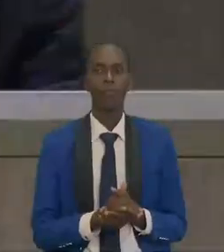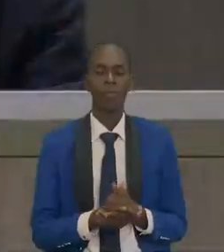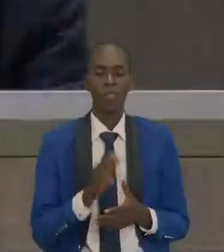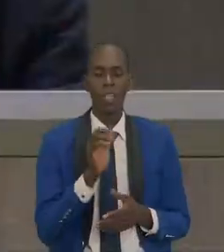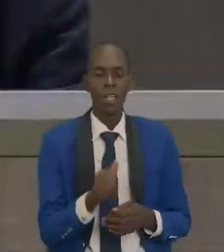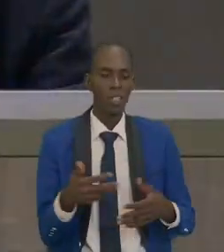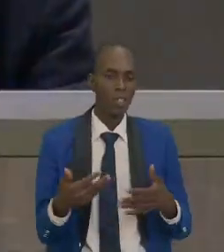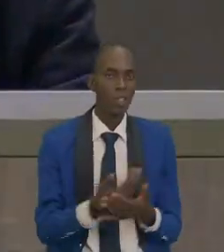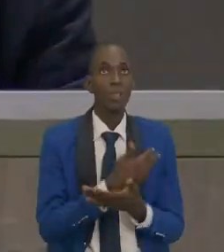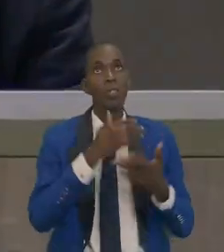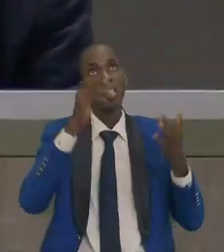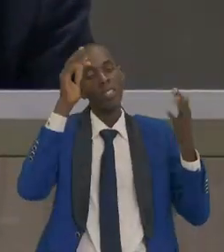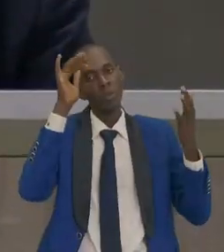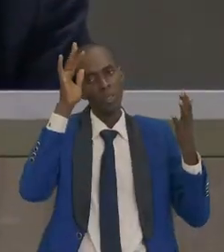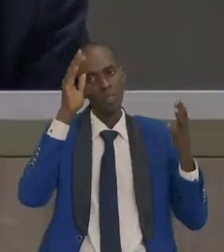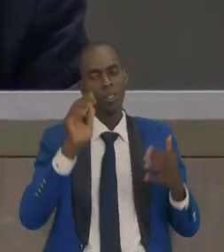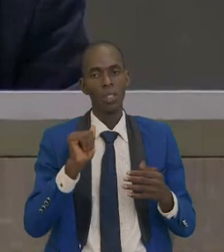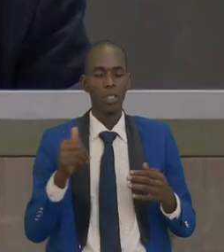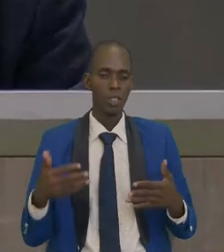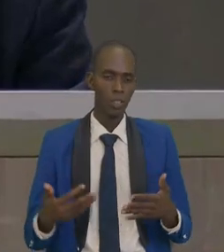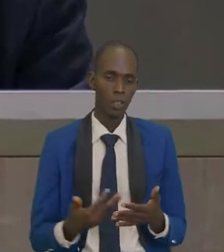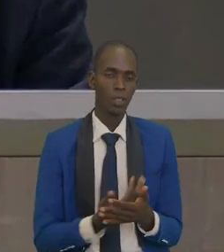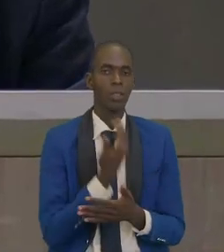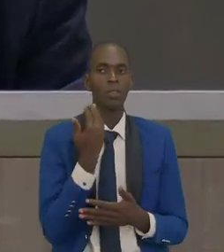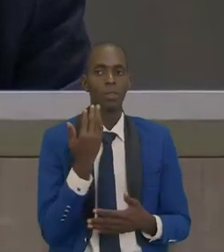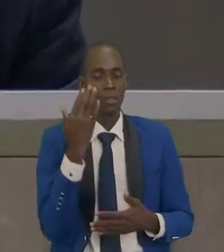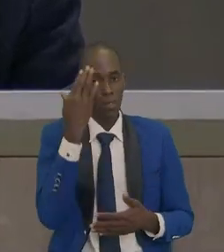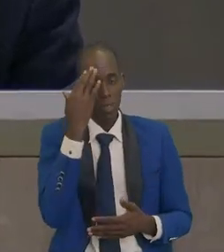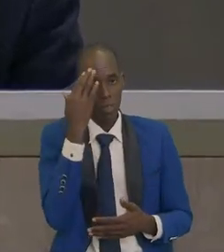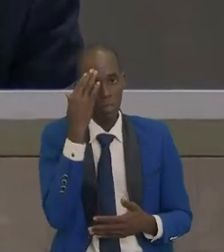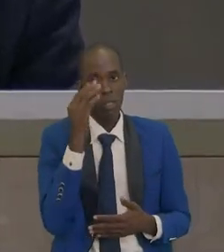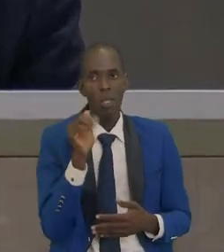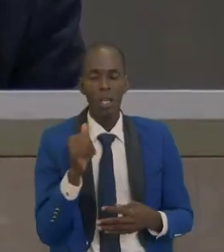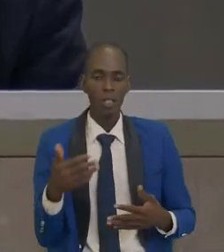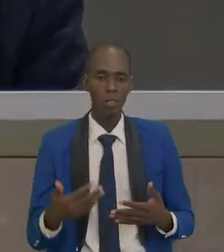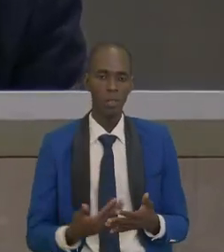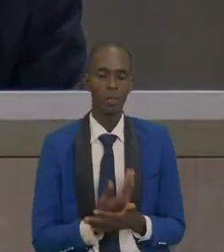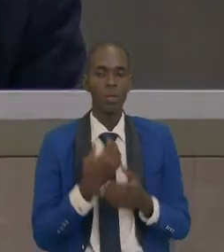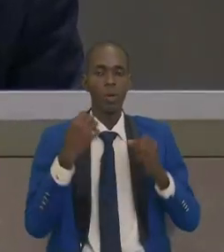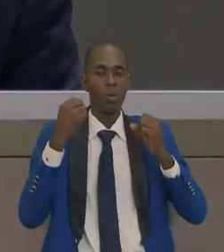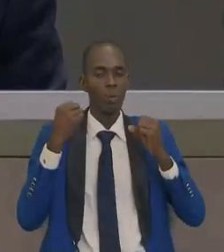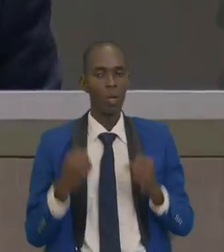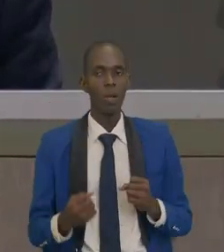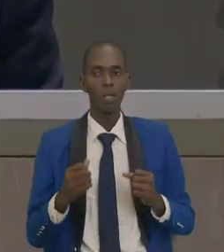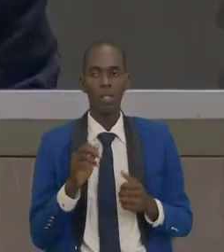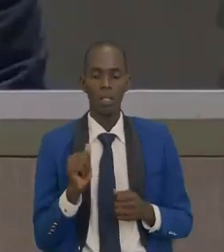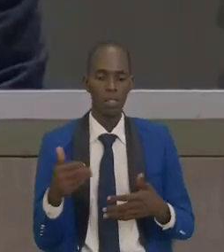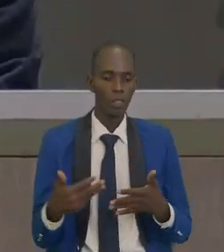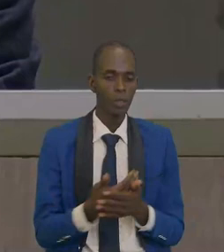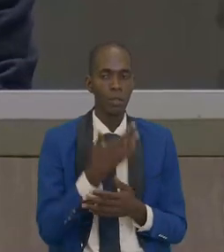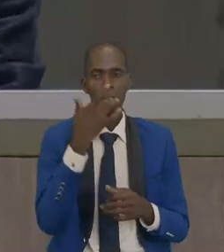Une nouvelle attente. Une nouvelle réalisation. Une nouvelle puissance. Une nouvelle